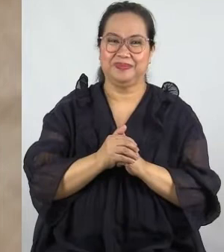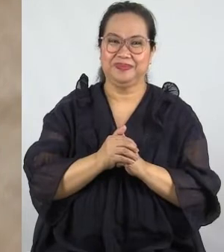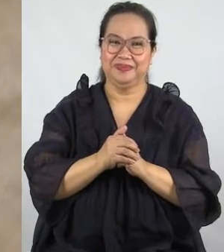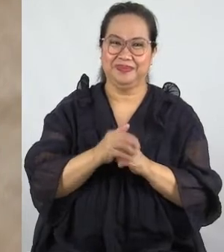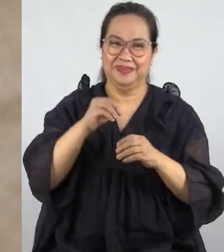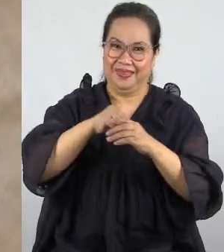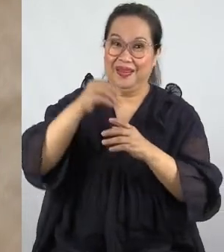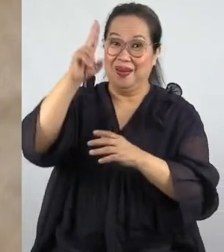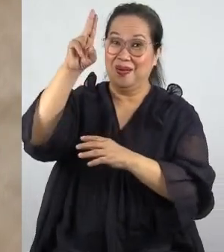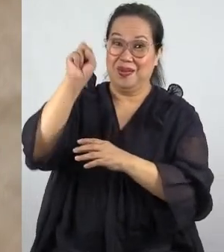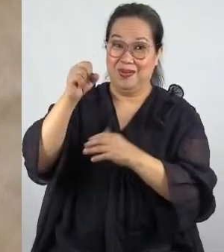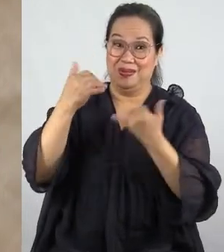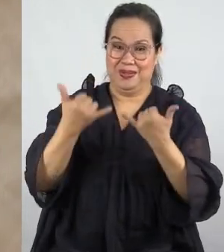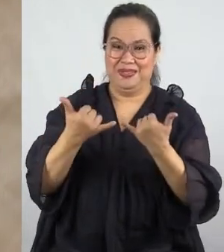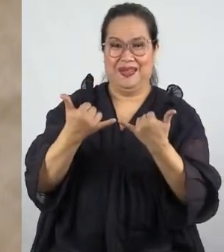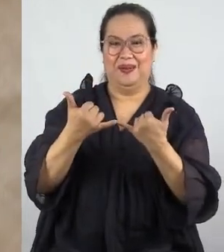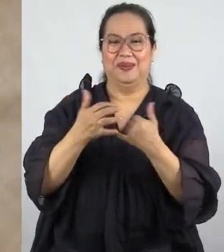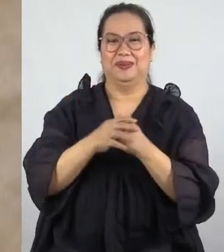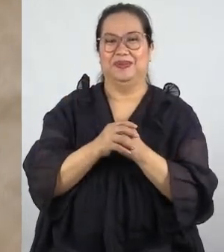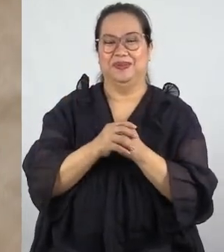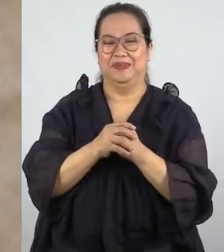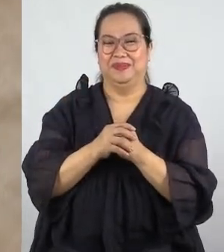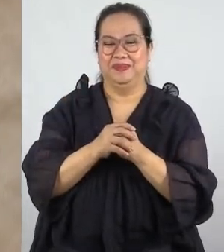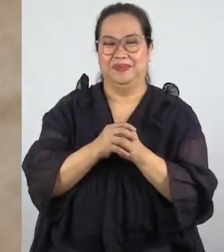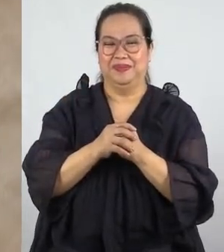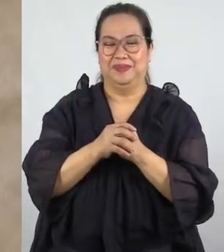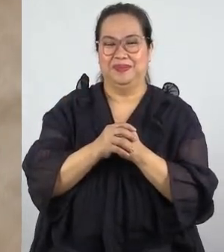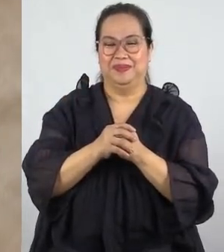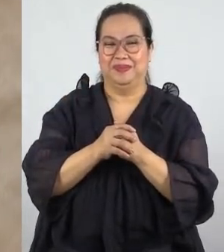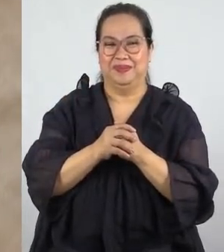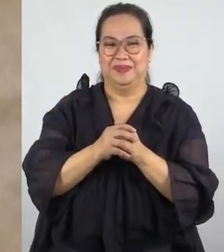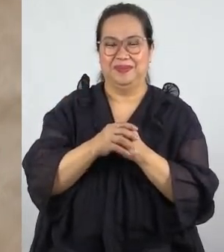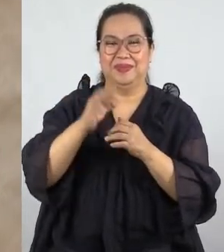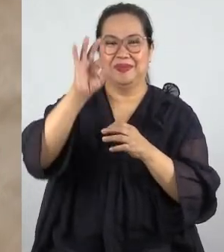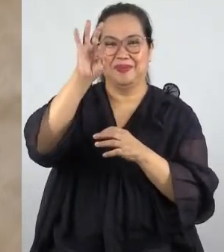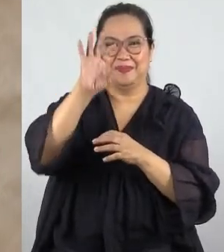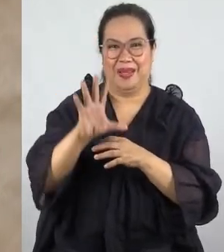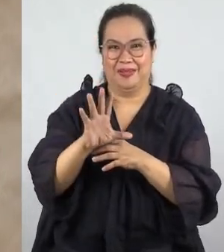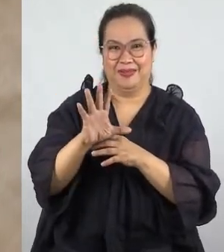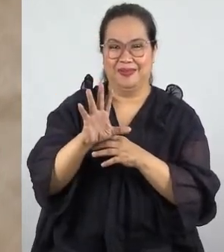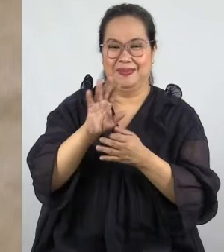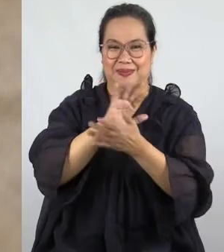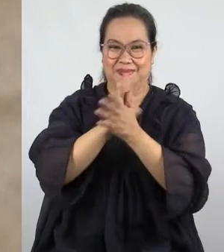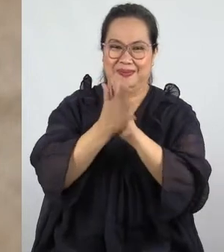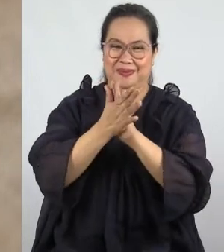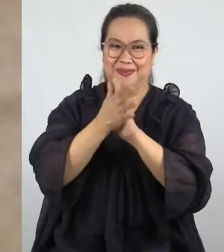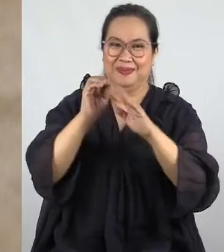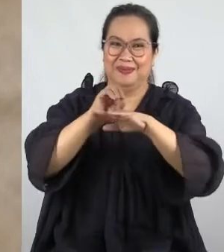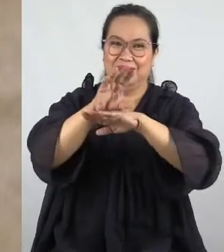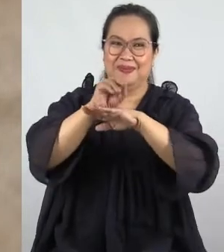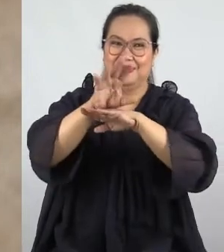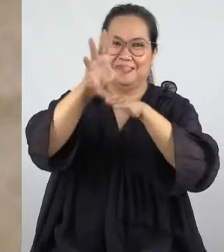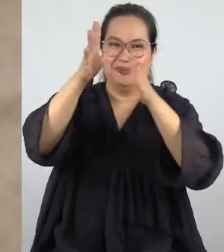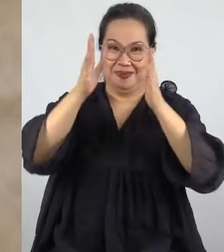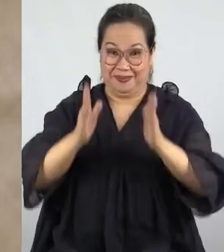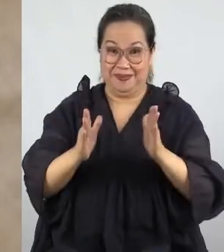nasa Estados Unidos na po siya ngayon. Naging pastor po siya, naging counselor.